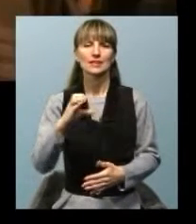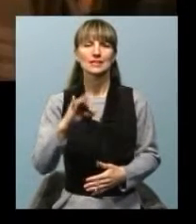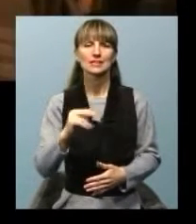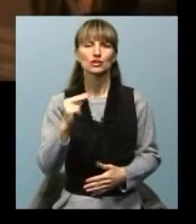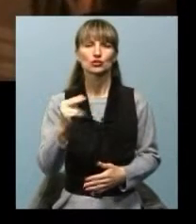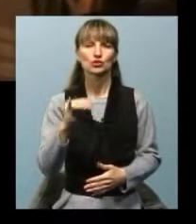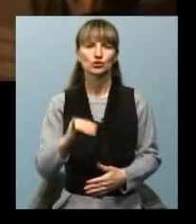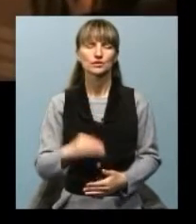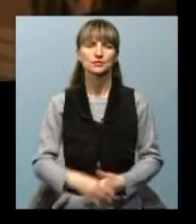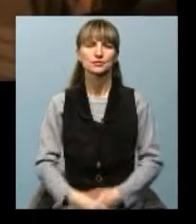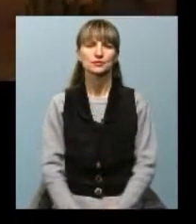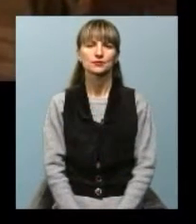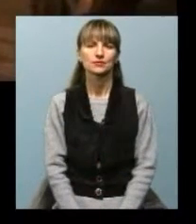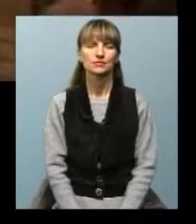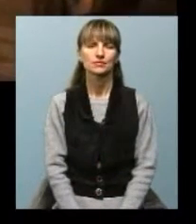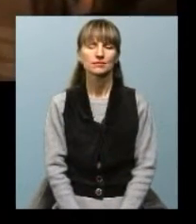сичі.